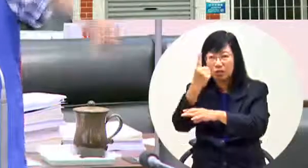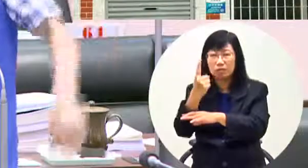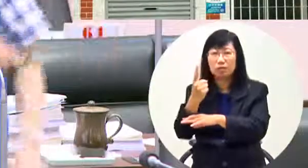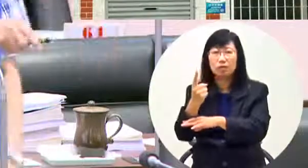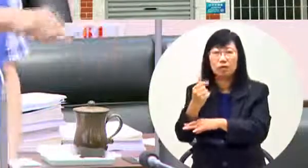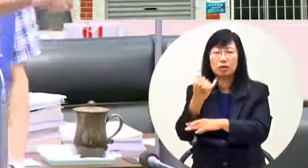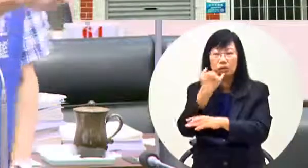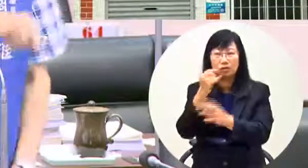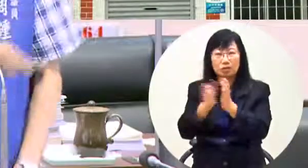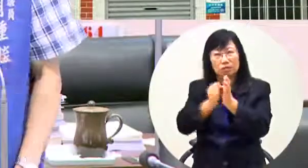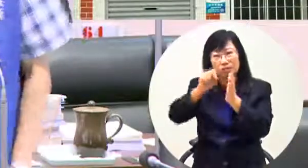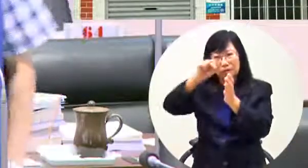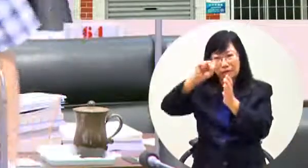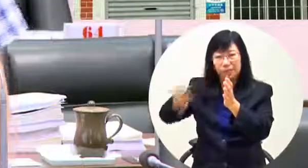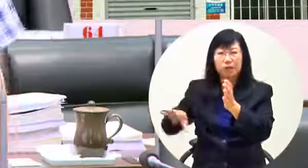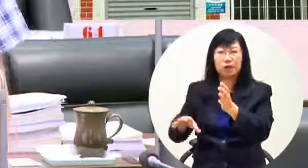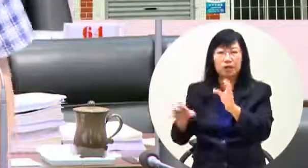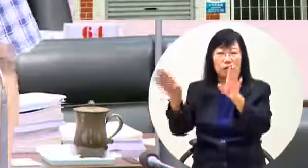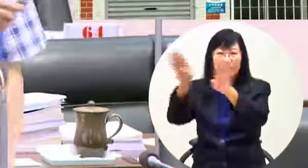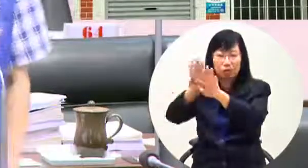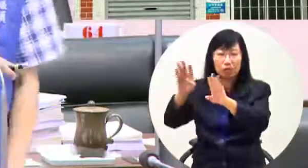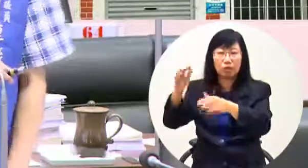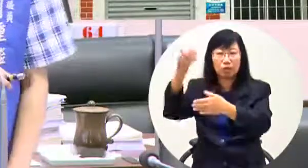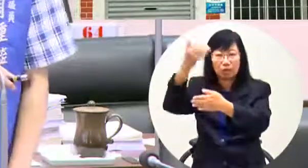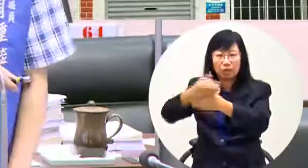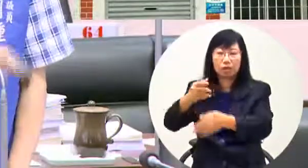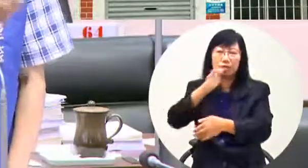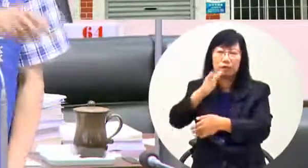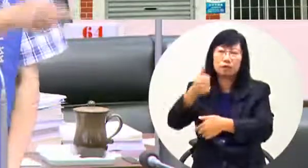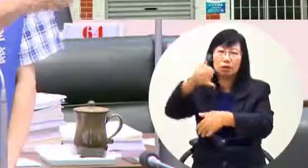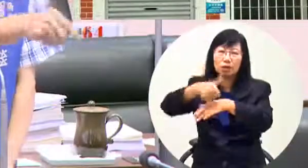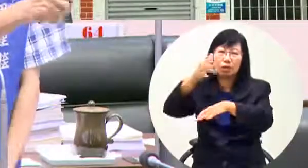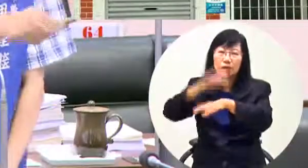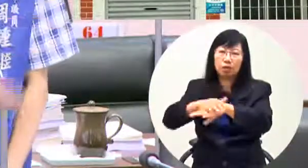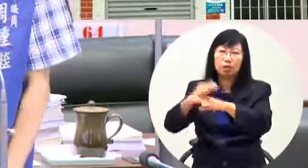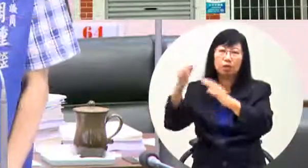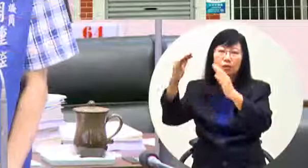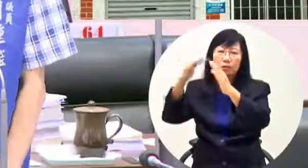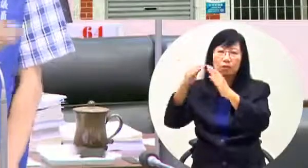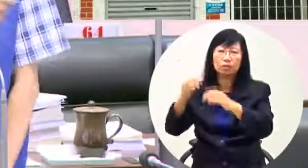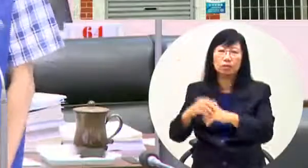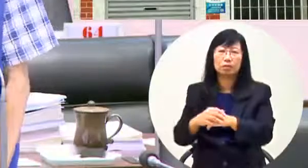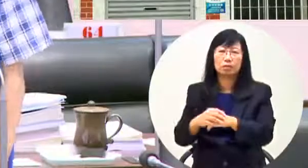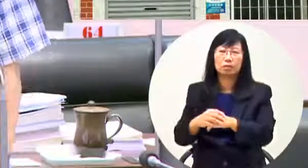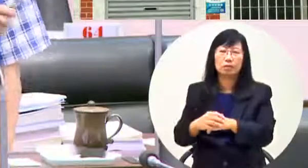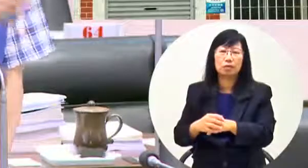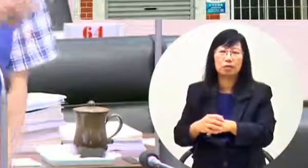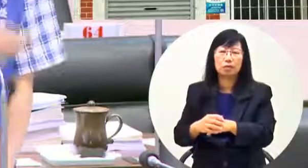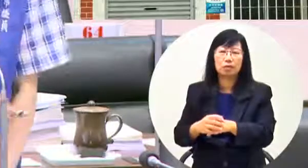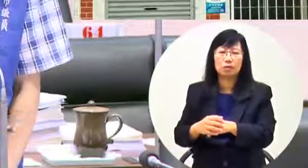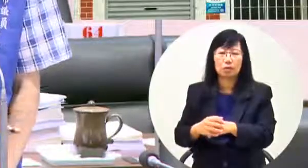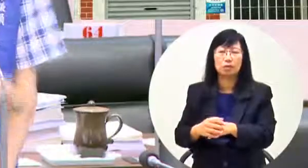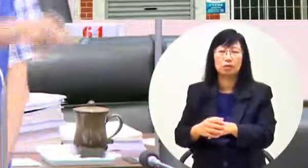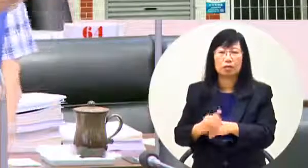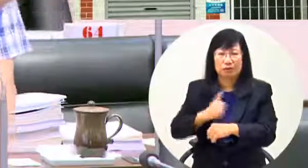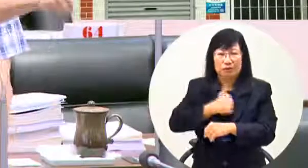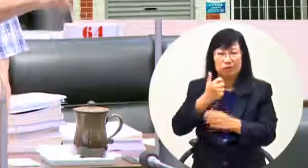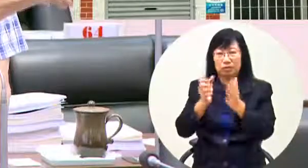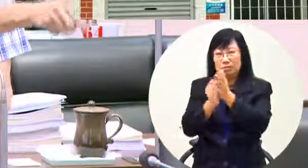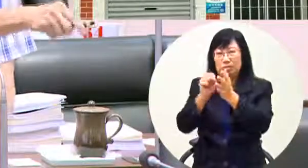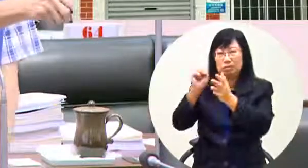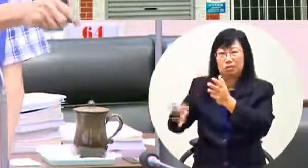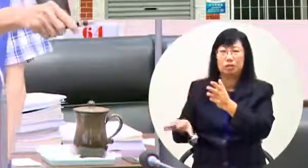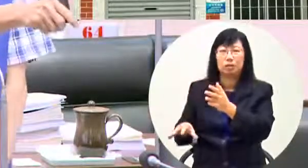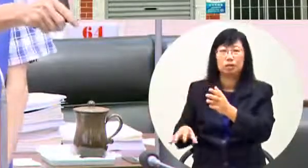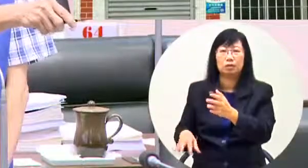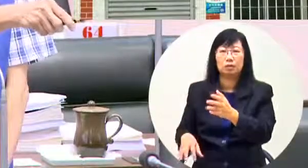文字馆已经全部关在那边了啦，被关了，被废弃了，哦，不是闲置是废弃了，因为是王